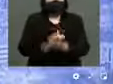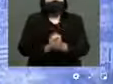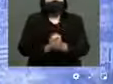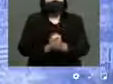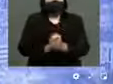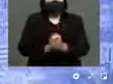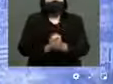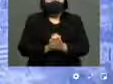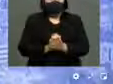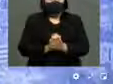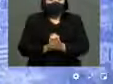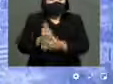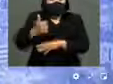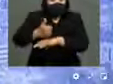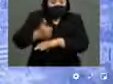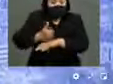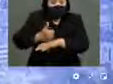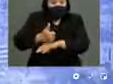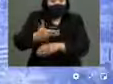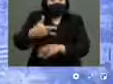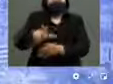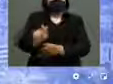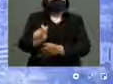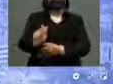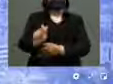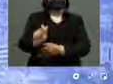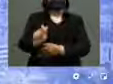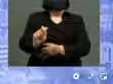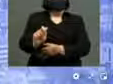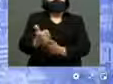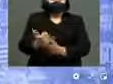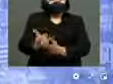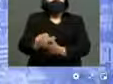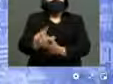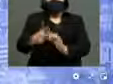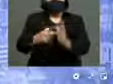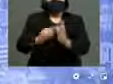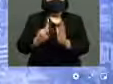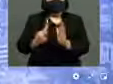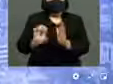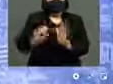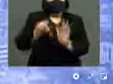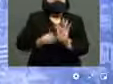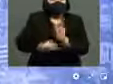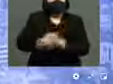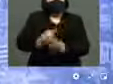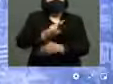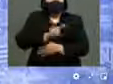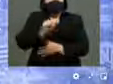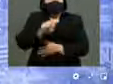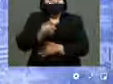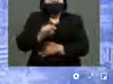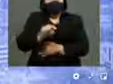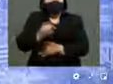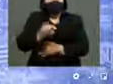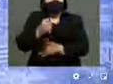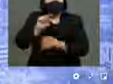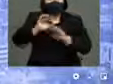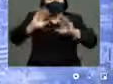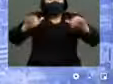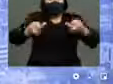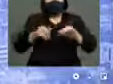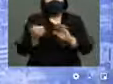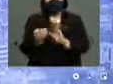ได้โดยผู้อำนวยการเขตหลัก4ได้ออกคำสั่งออกไปซึ่งก็ตรงนี้ก็ต้องเป็นแอคชั่นของทาง